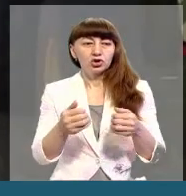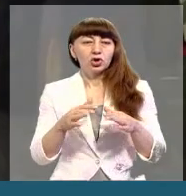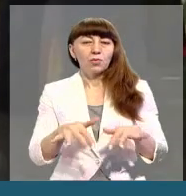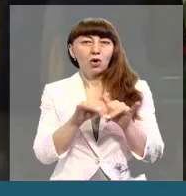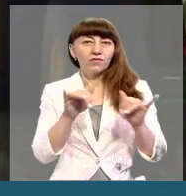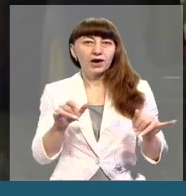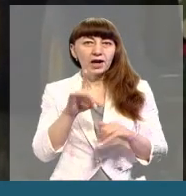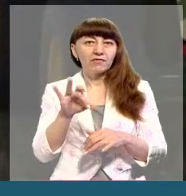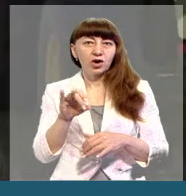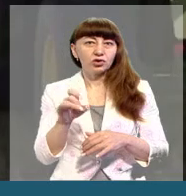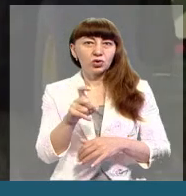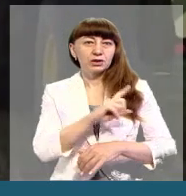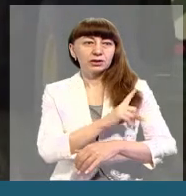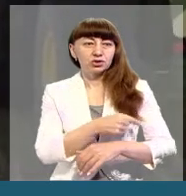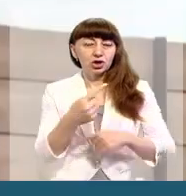қабылданған. Осылайша